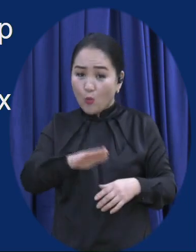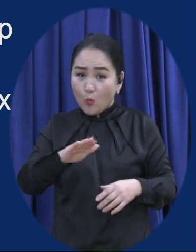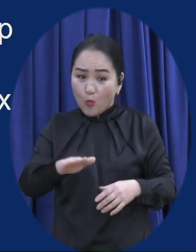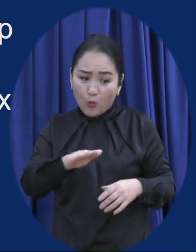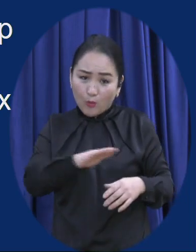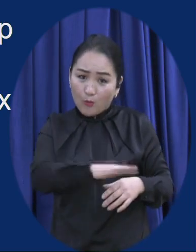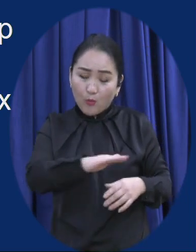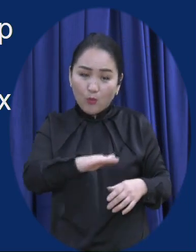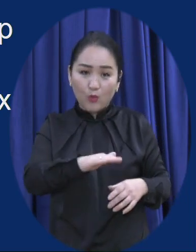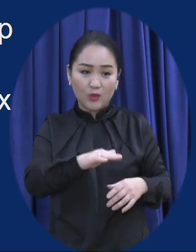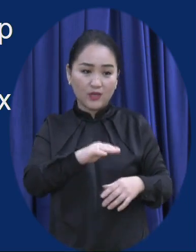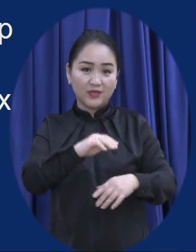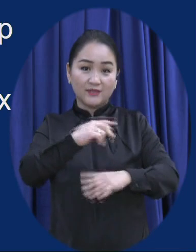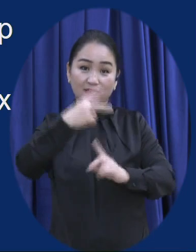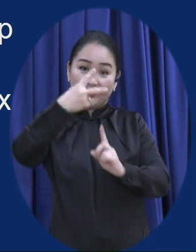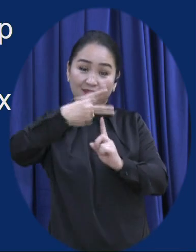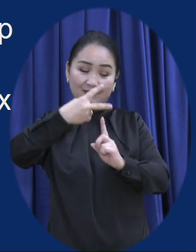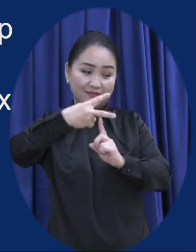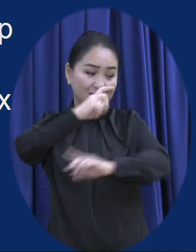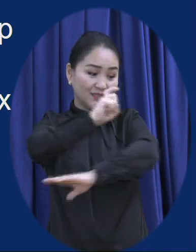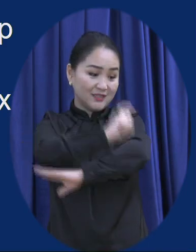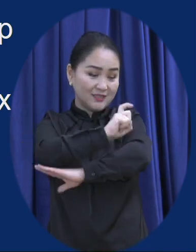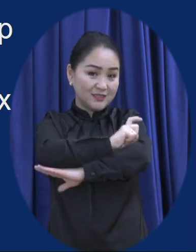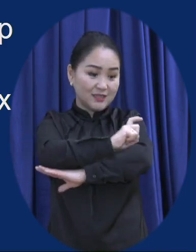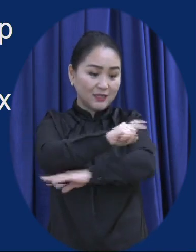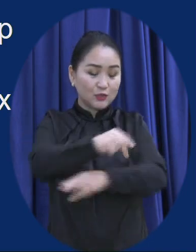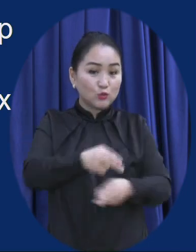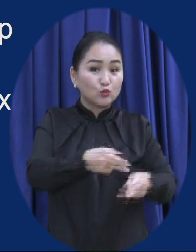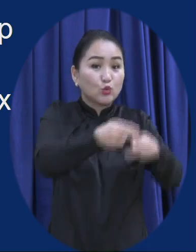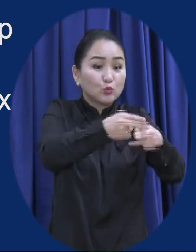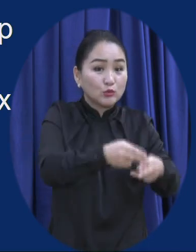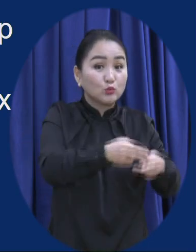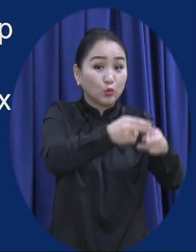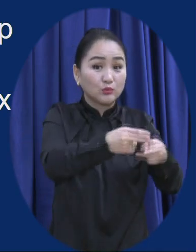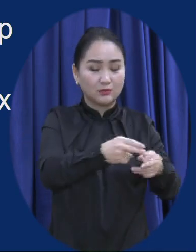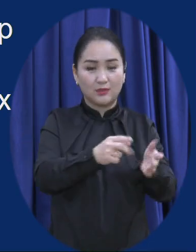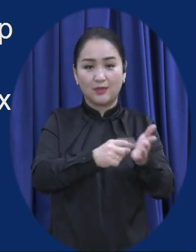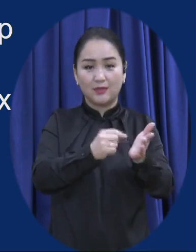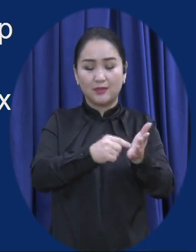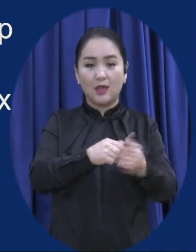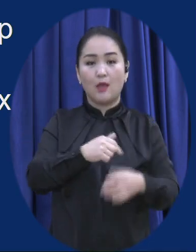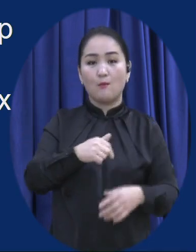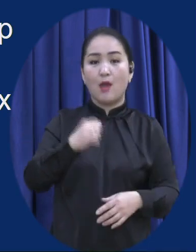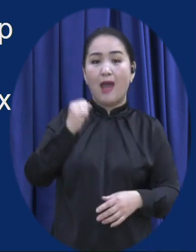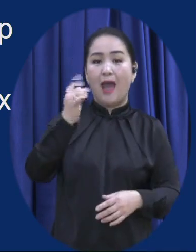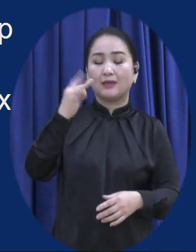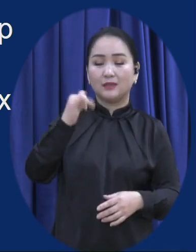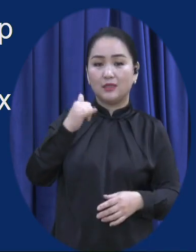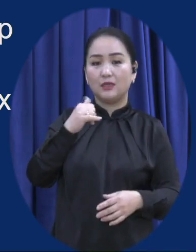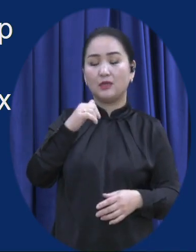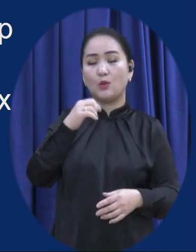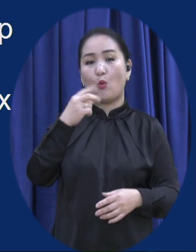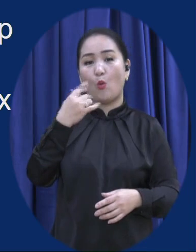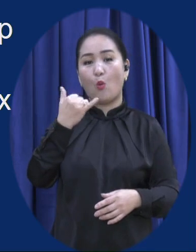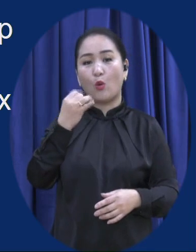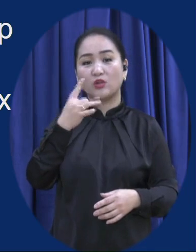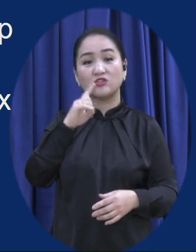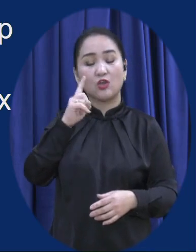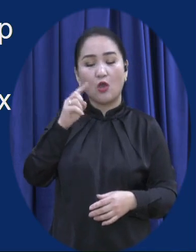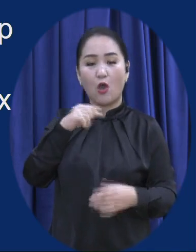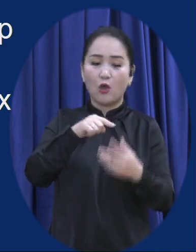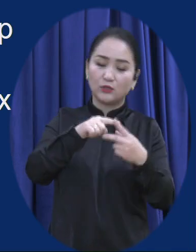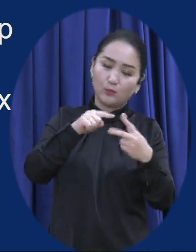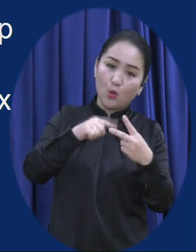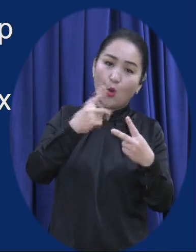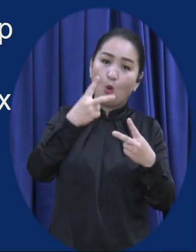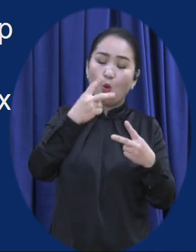одоо тэлийн хичээл хийхэд нь бол тусалж өг. За мөн ардын уран зохиол, үлгэр туйл одоо уншиж өг. Гэр бүлийн